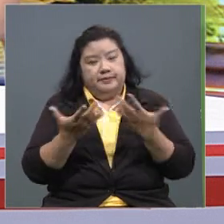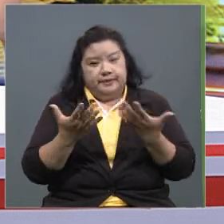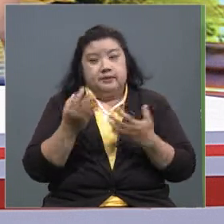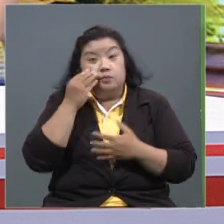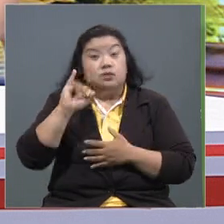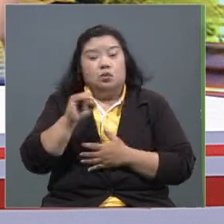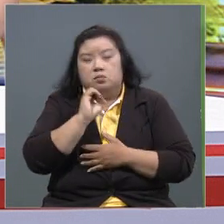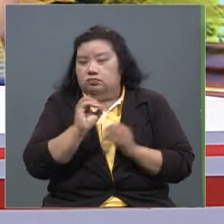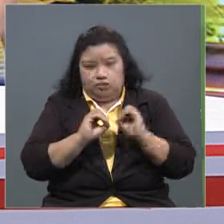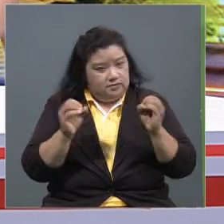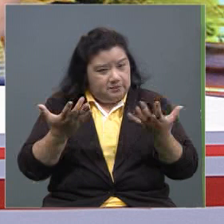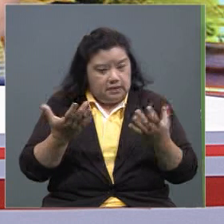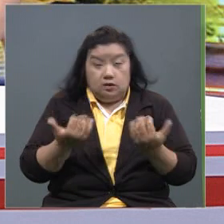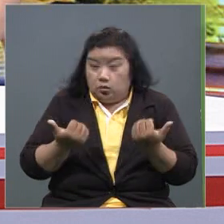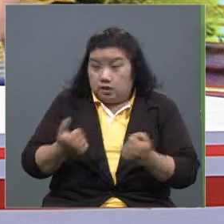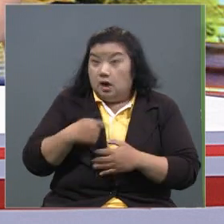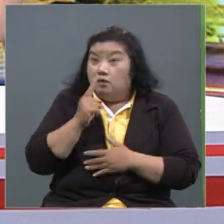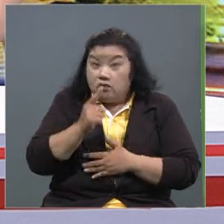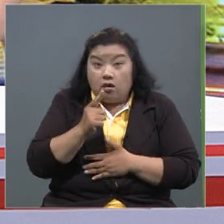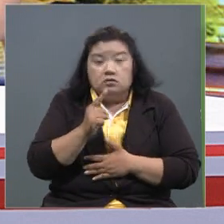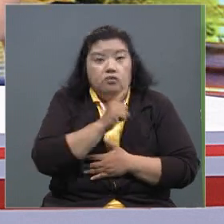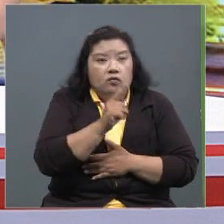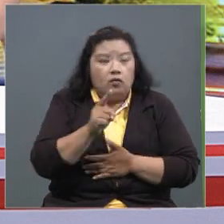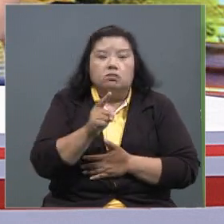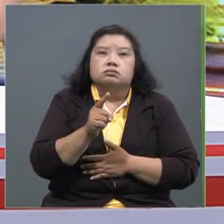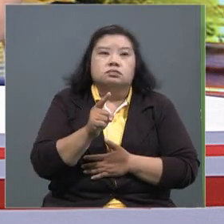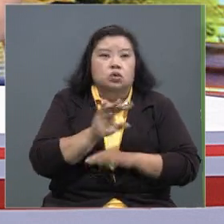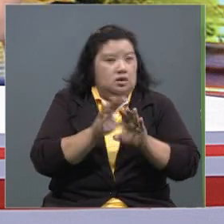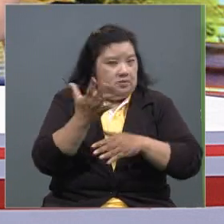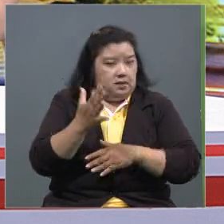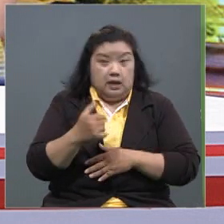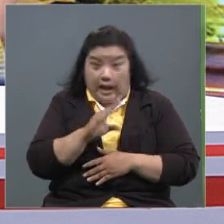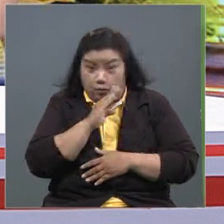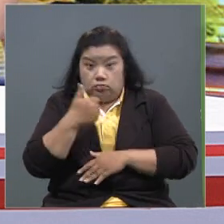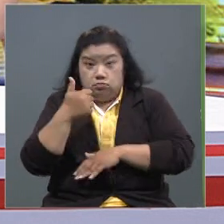ก็ณวันนี้ย้ำอีกทีว่ายังไม่ถอนฟ้องใครยกเว้นได้ร ับ ให้กลับไปนะคะ